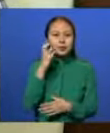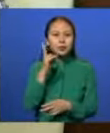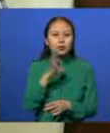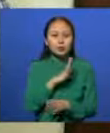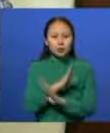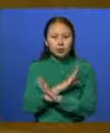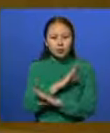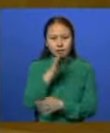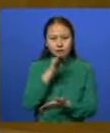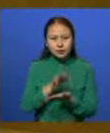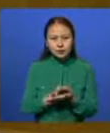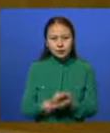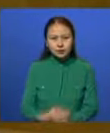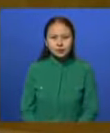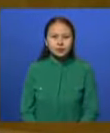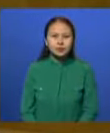алдында жауап беруде.